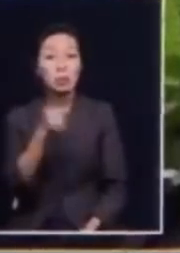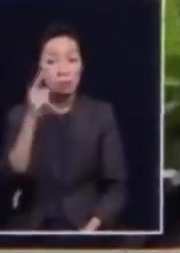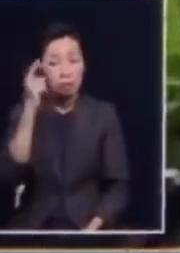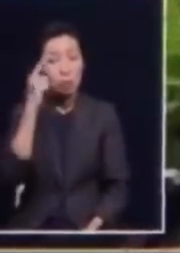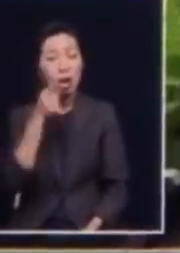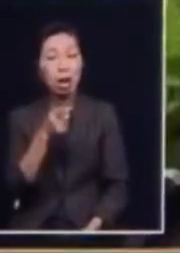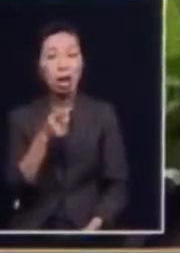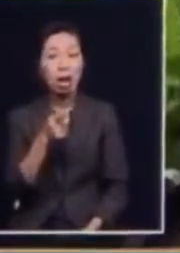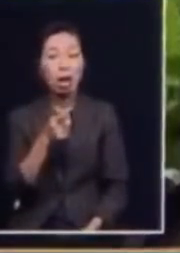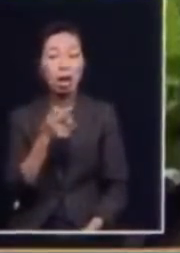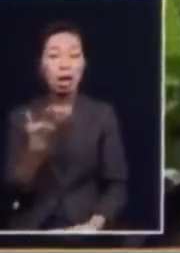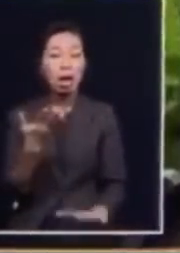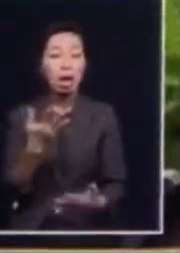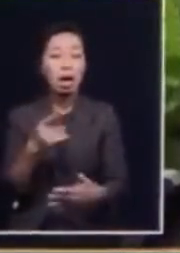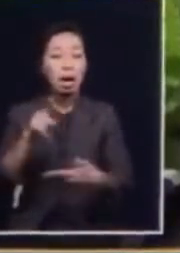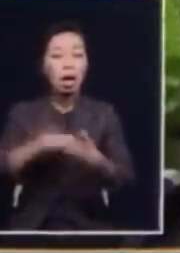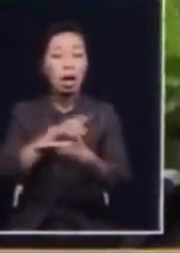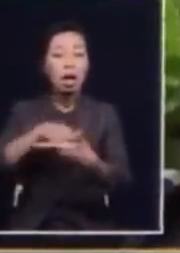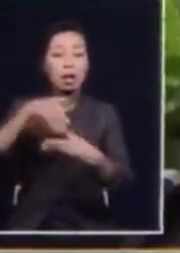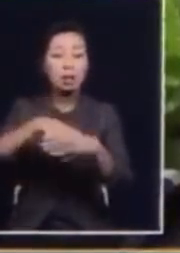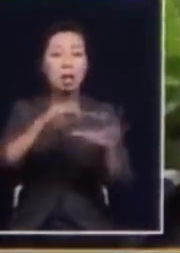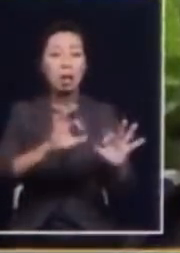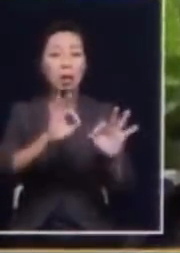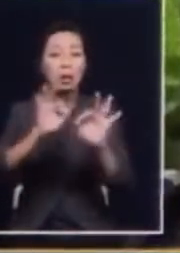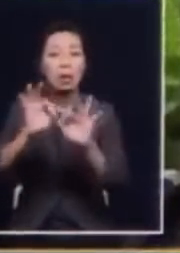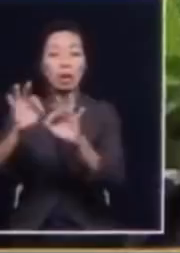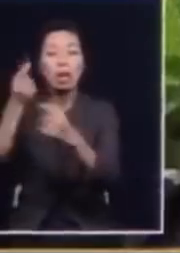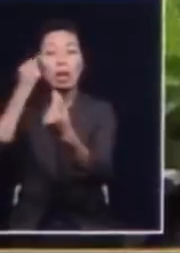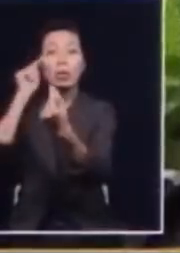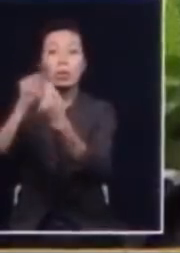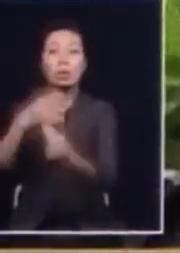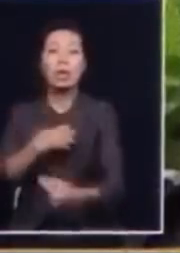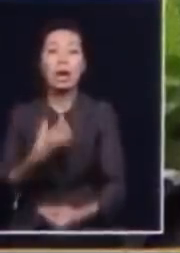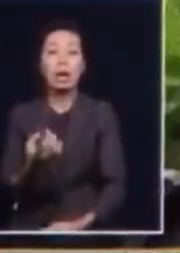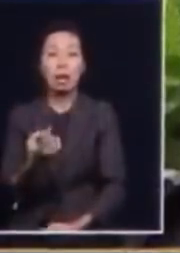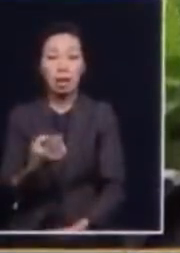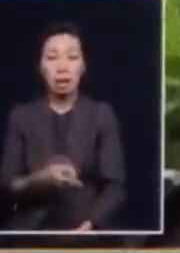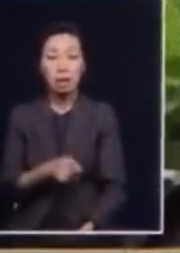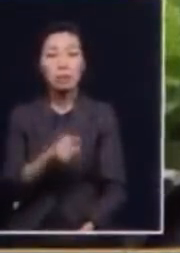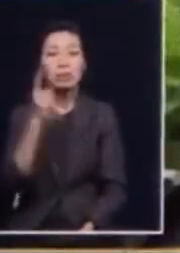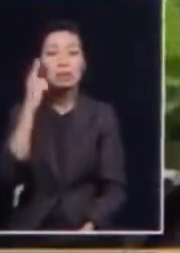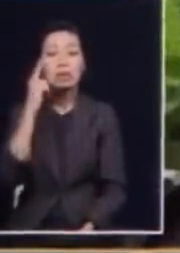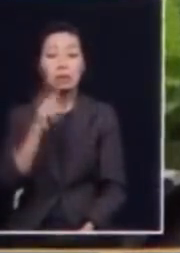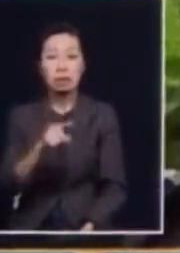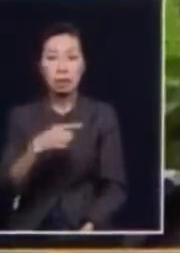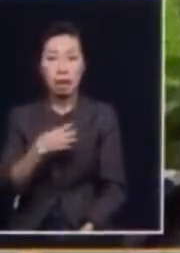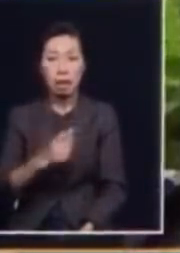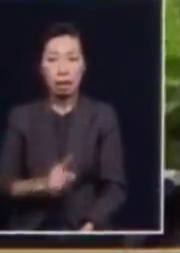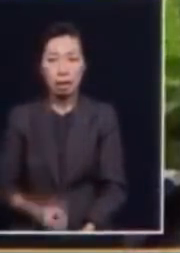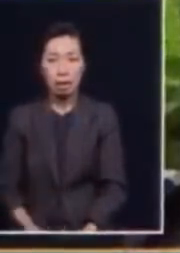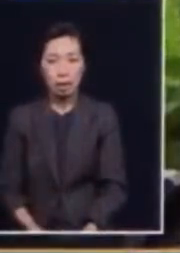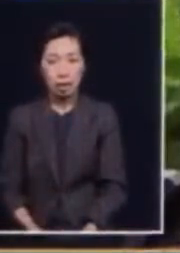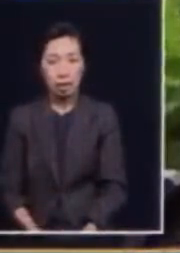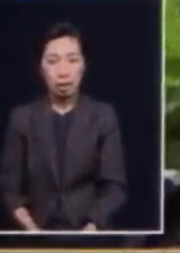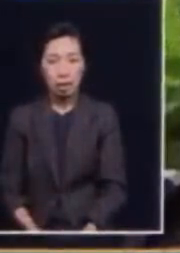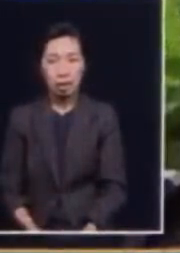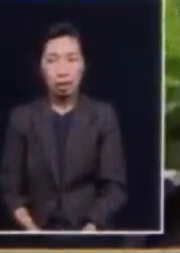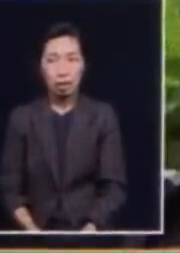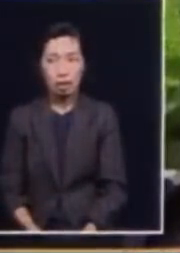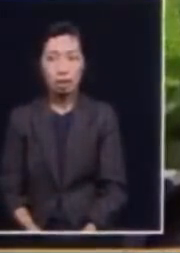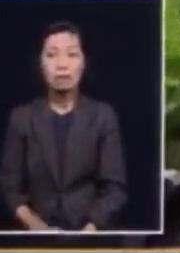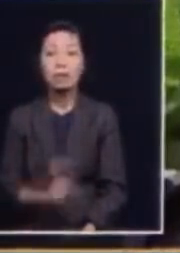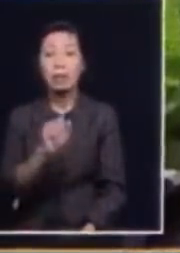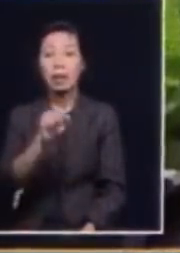เขาเลื่อนการเลือกตั้งไปเรื่อยๆโดยมีวัตถุประสงค์อะไรล่ะนะใ